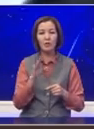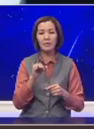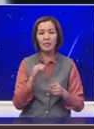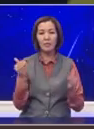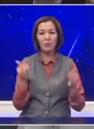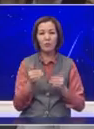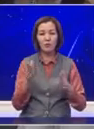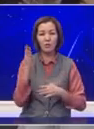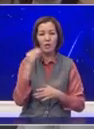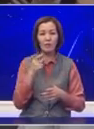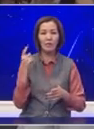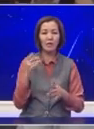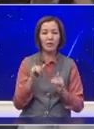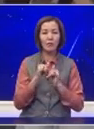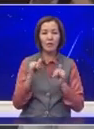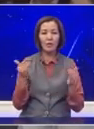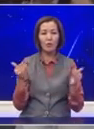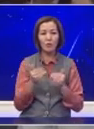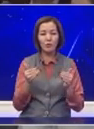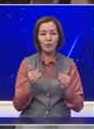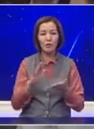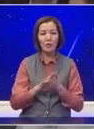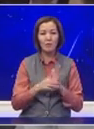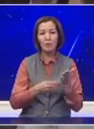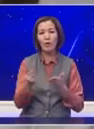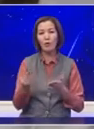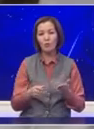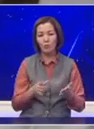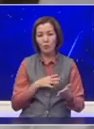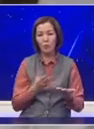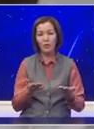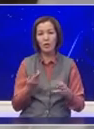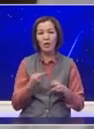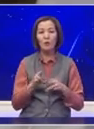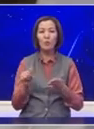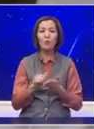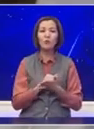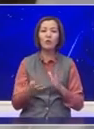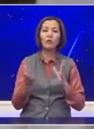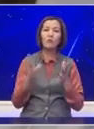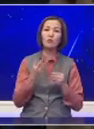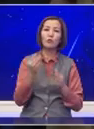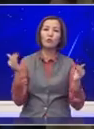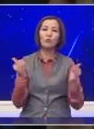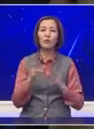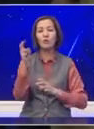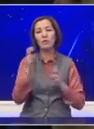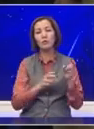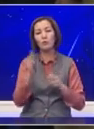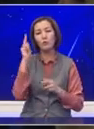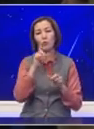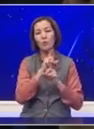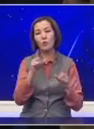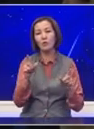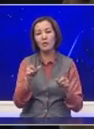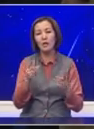мен Алматы экономикалық колледжі өзара ынтымақтастық меморандумына қол қойды. Бұл құжат бойынша үш колледж кәсіпорындар мен оқу орындары